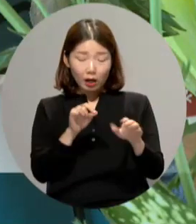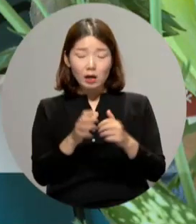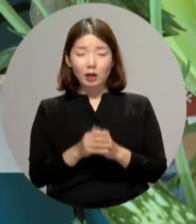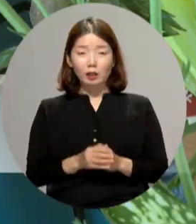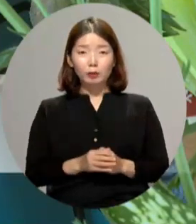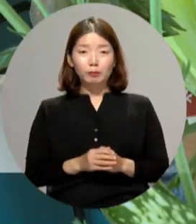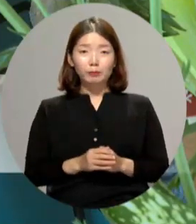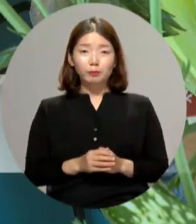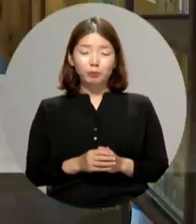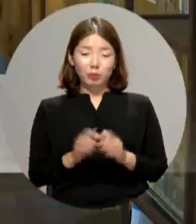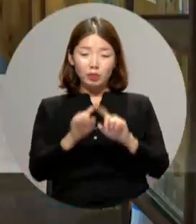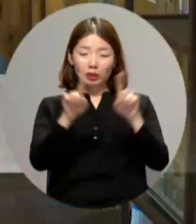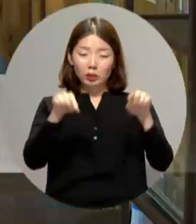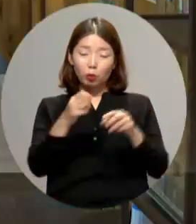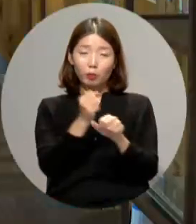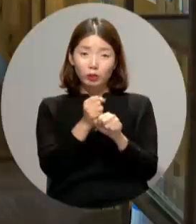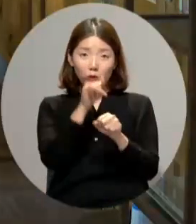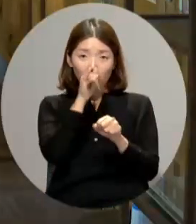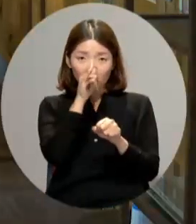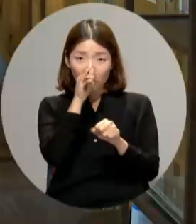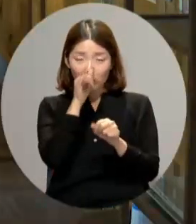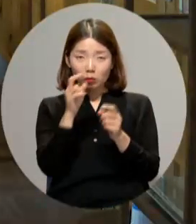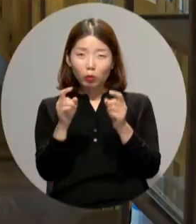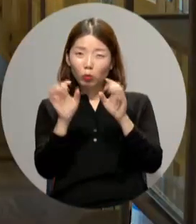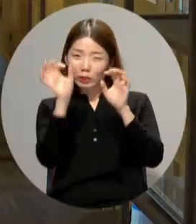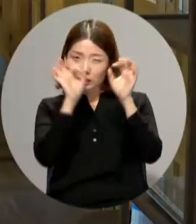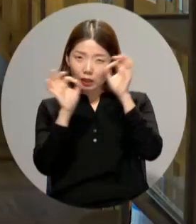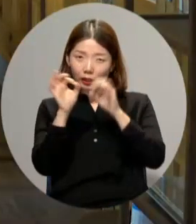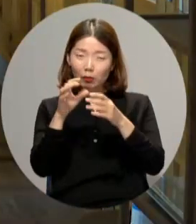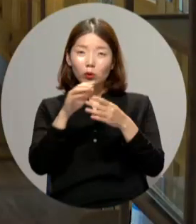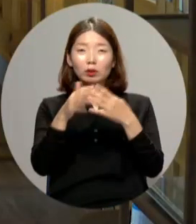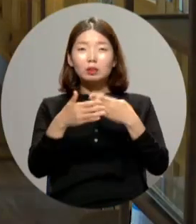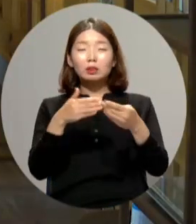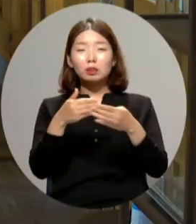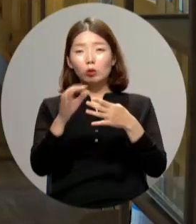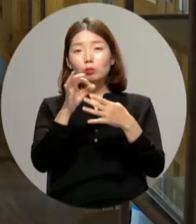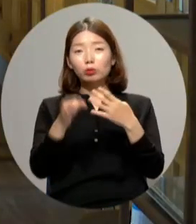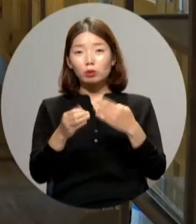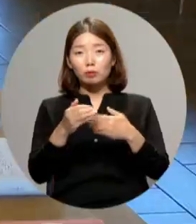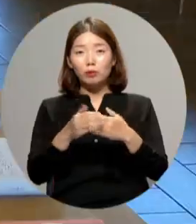박람회에는 엽서 만들기와 책회 찾기 게임 등 체험 프로그램도 진행됩니다.